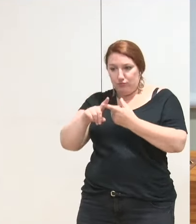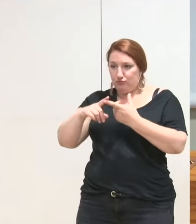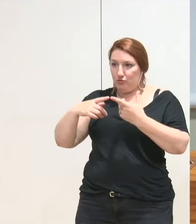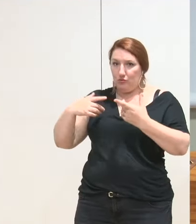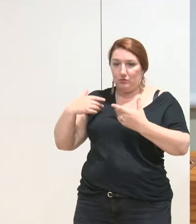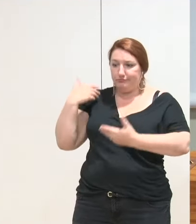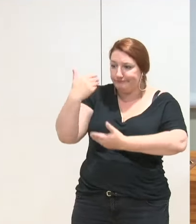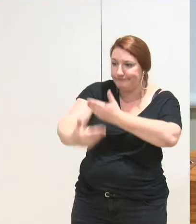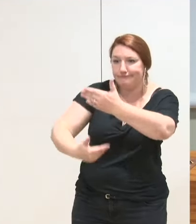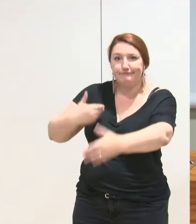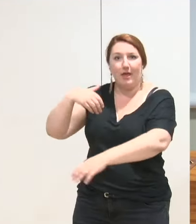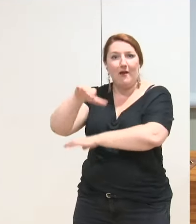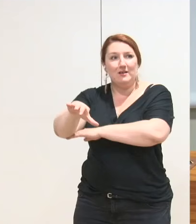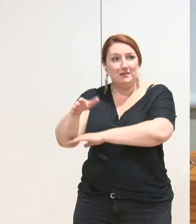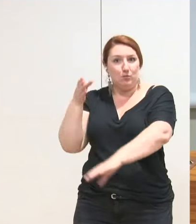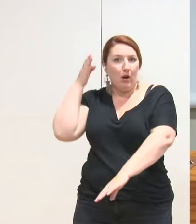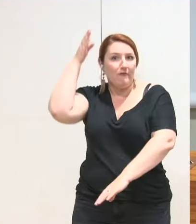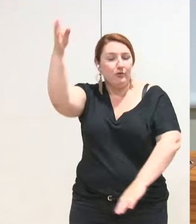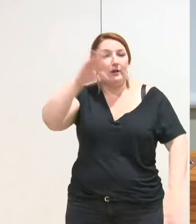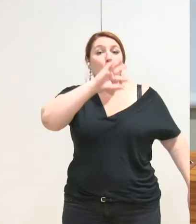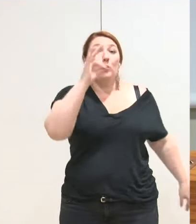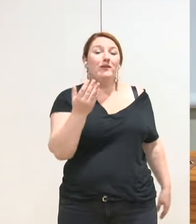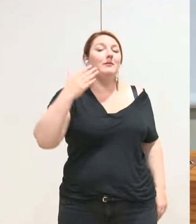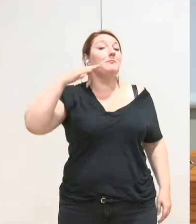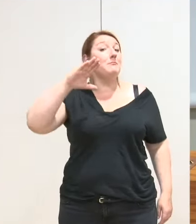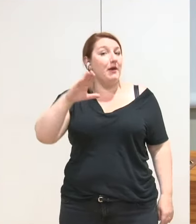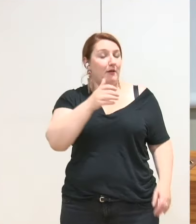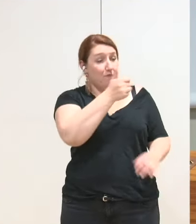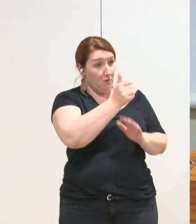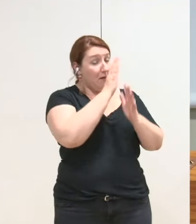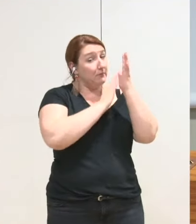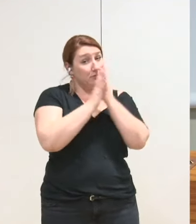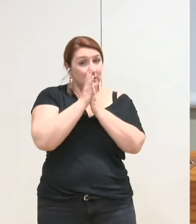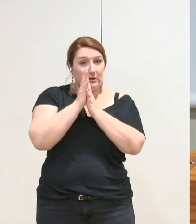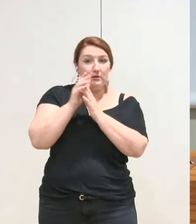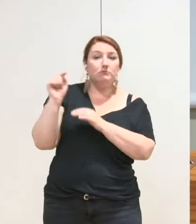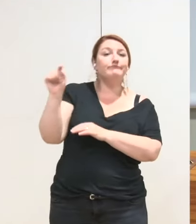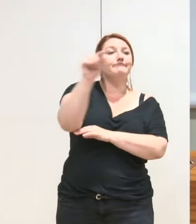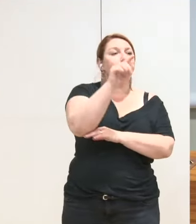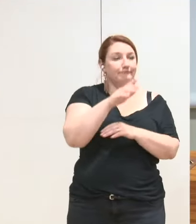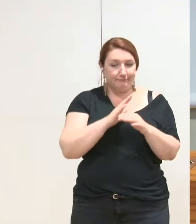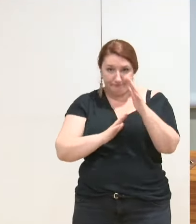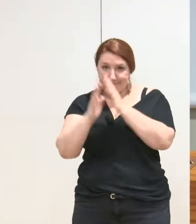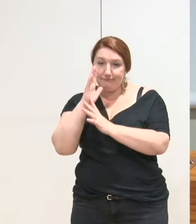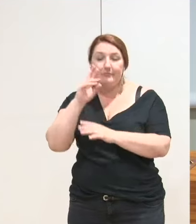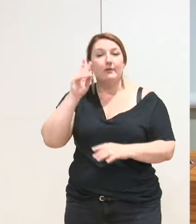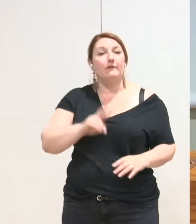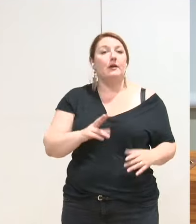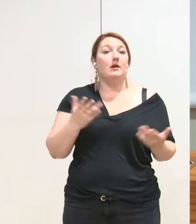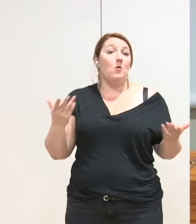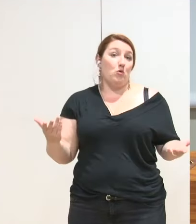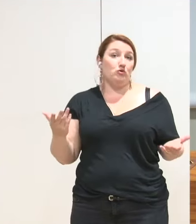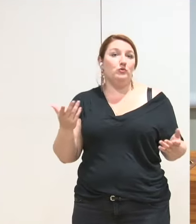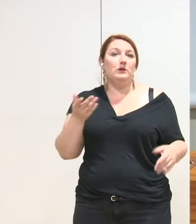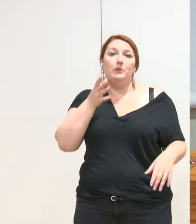pour pouvoir les les financer néanmoins cette logique vous l'avez dit d'ailleurs pour un certain nombre aujourd'hui trouve